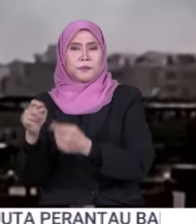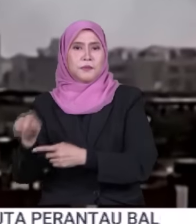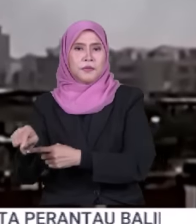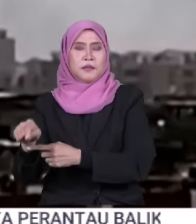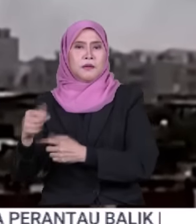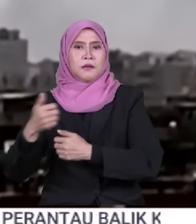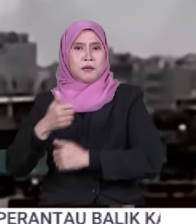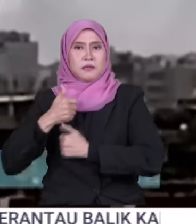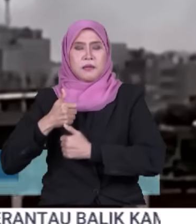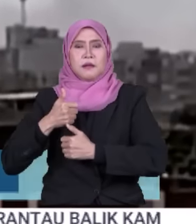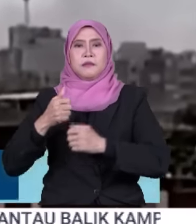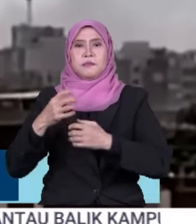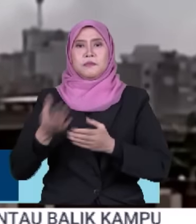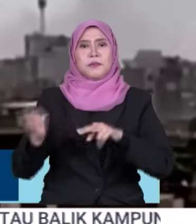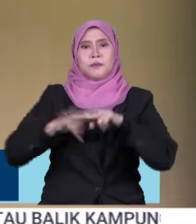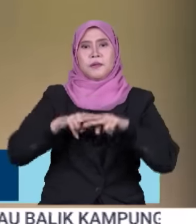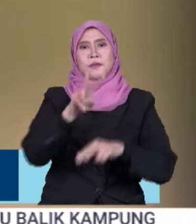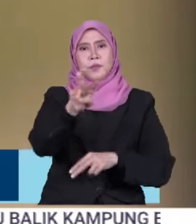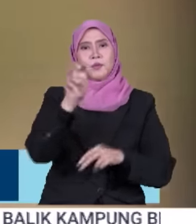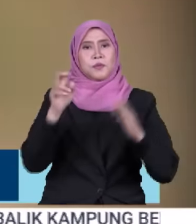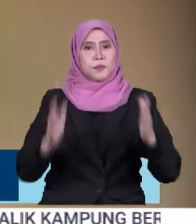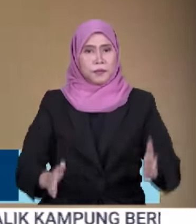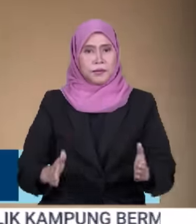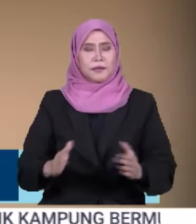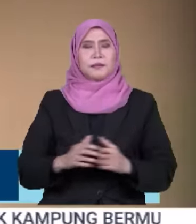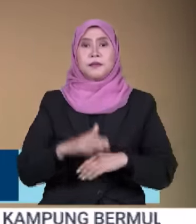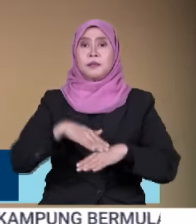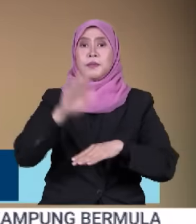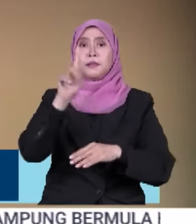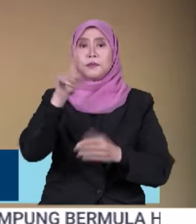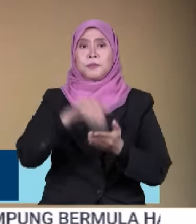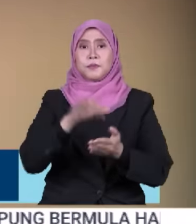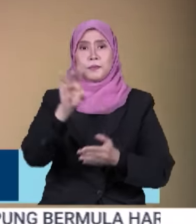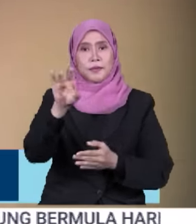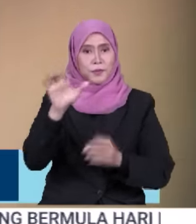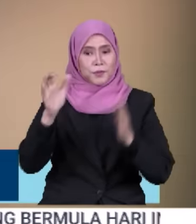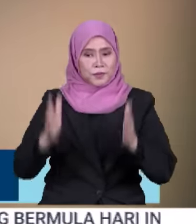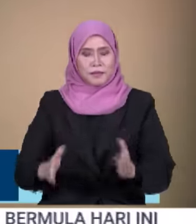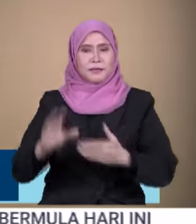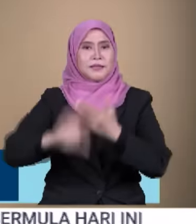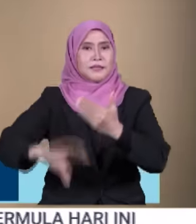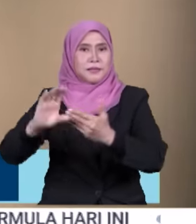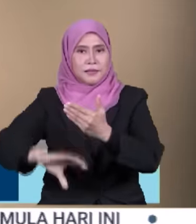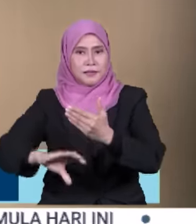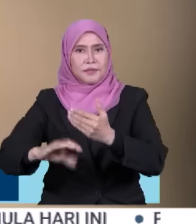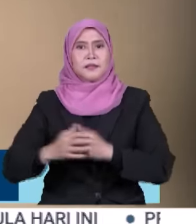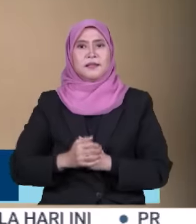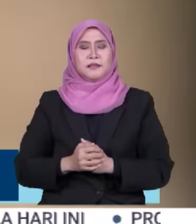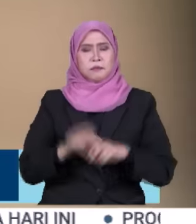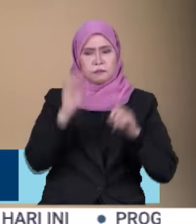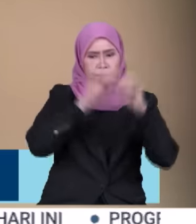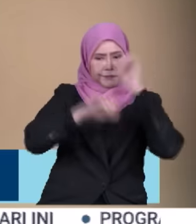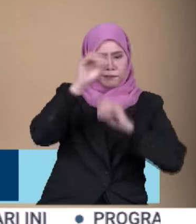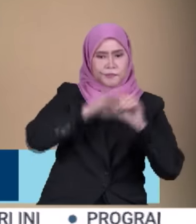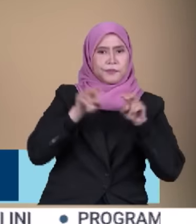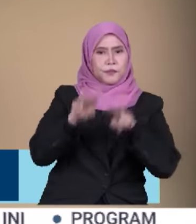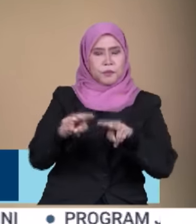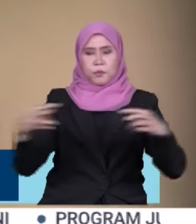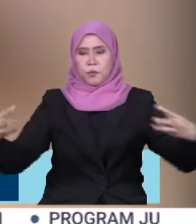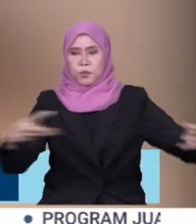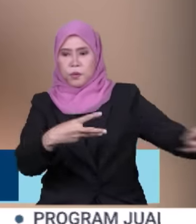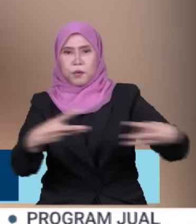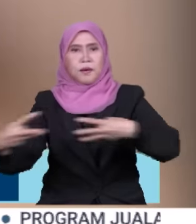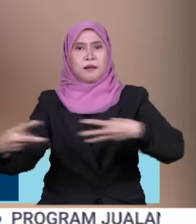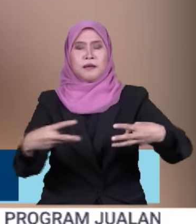RSF kini meningkat kepada 200 orang. Manakala lebih 1,800 lagi cedera. Menurut pemerhati, pertempuran di ibu